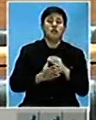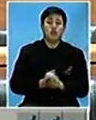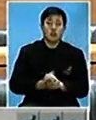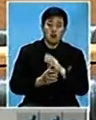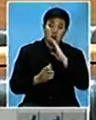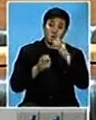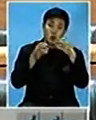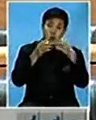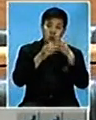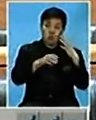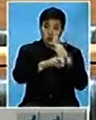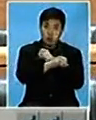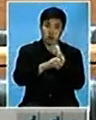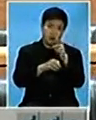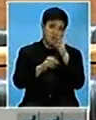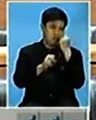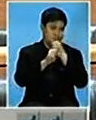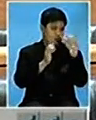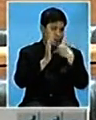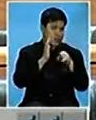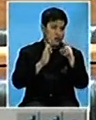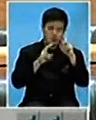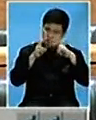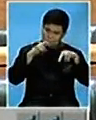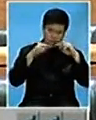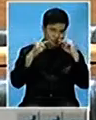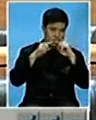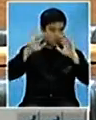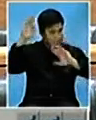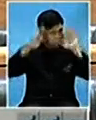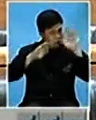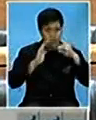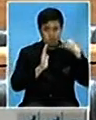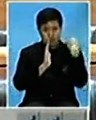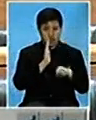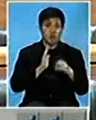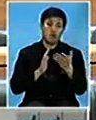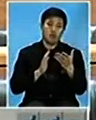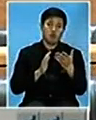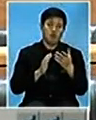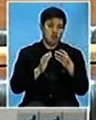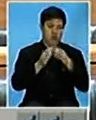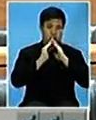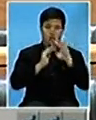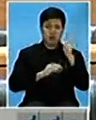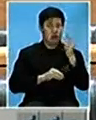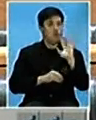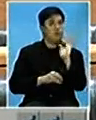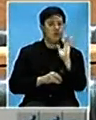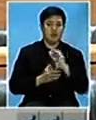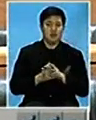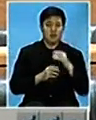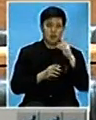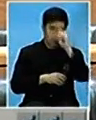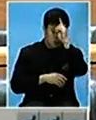คการเมืองนั้นเป็นปฏิปักษ์ต่อการปกครองในระบอบประชาธิปไตยเขาไม่ให้ตั้งด้วยครับที่เยอรมัน